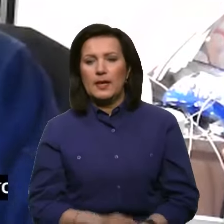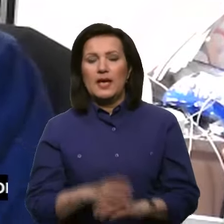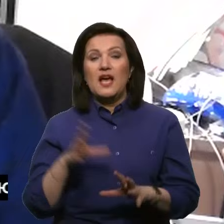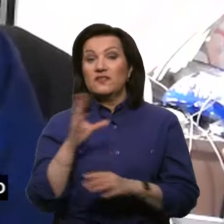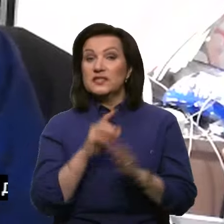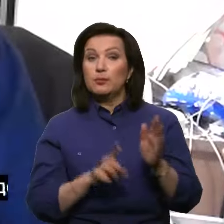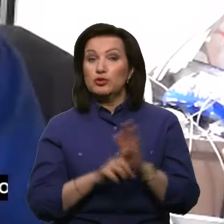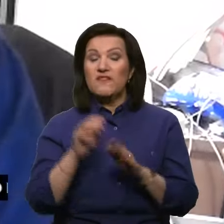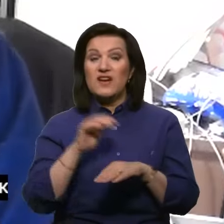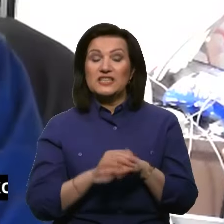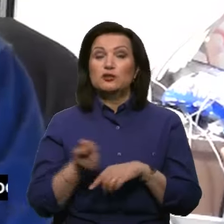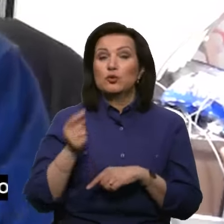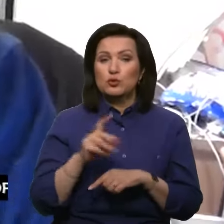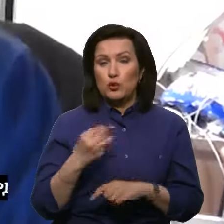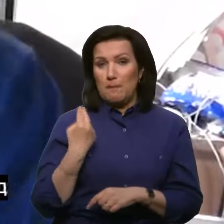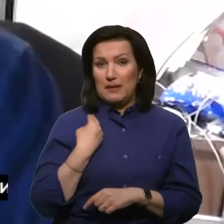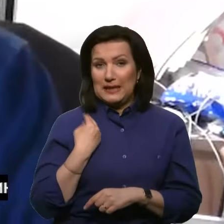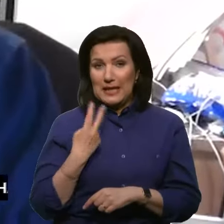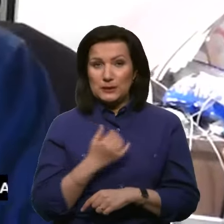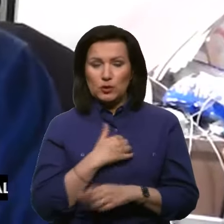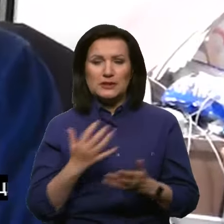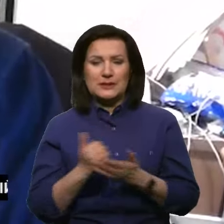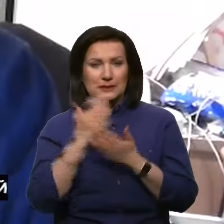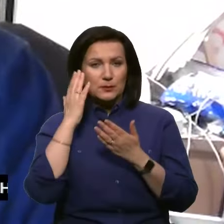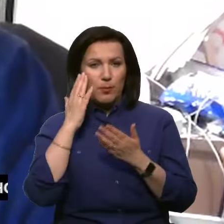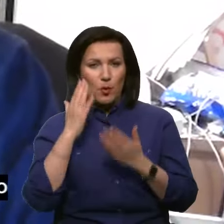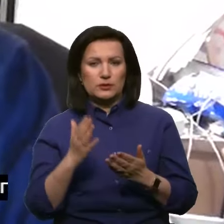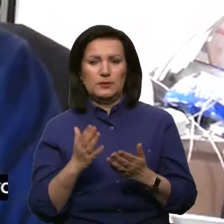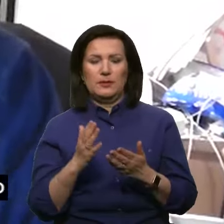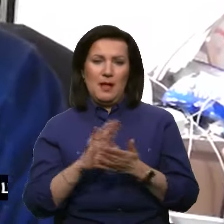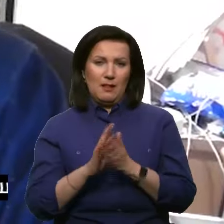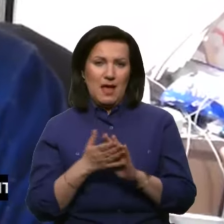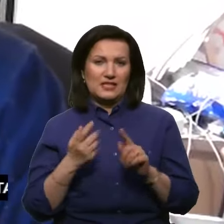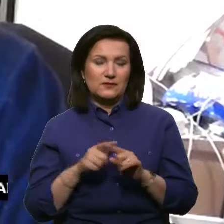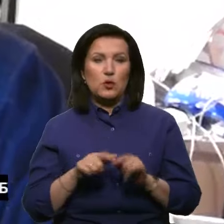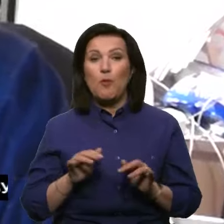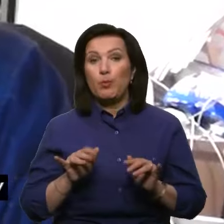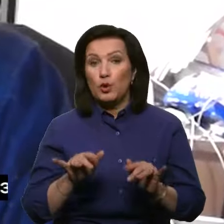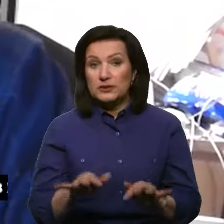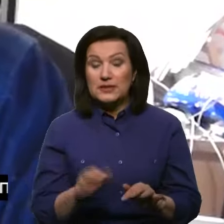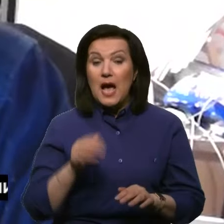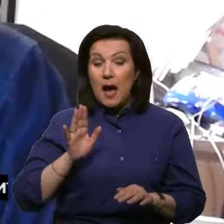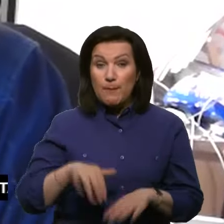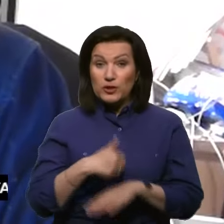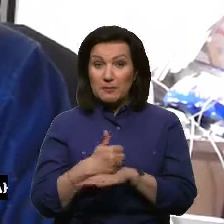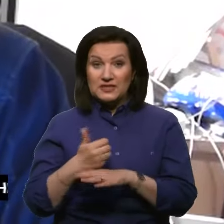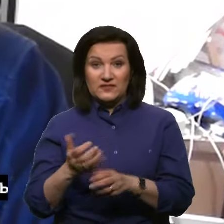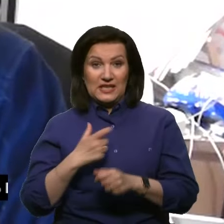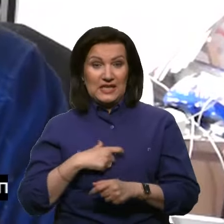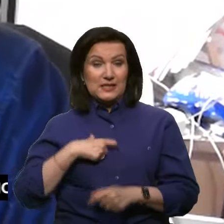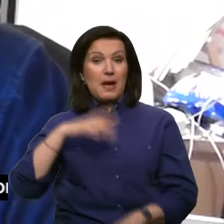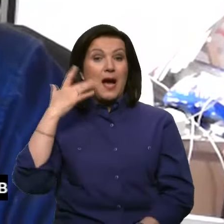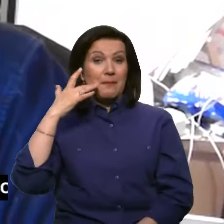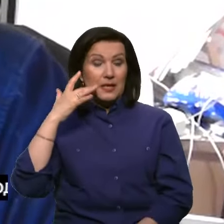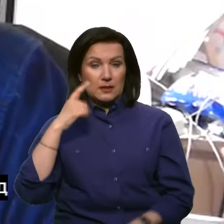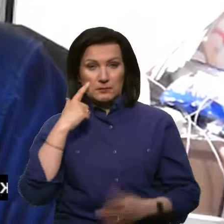Отже, все почалося фактично з того, що британці намагалися знайти спосіб навести певний лад у цьому процесі. А потім лідерство на себе взяли